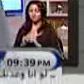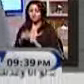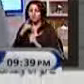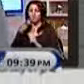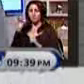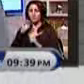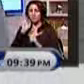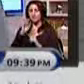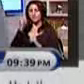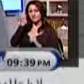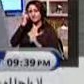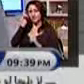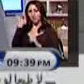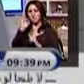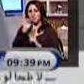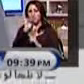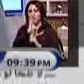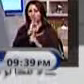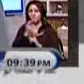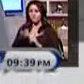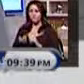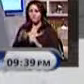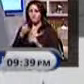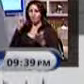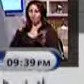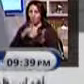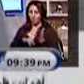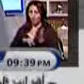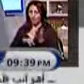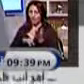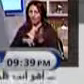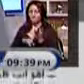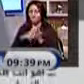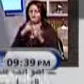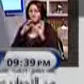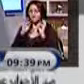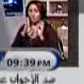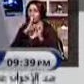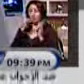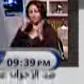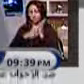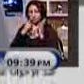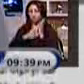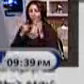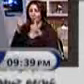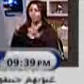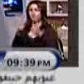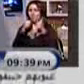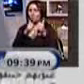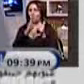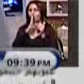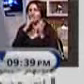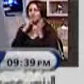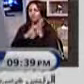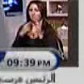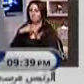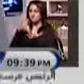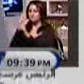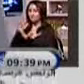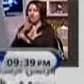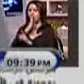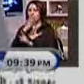بتكون فاهمة بالظبط اللي بيحصل، وبالتالي واجب الثوريين. وعشان كده حركة التمرد عجباني ليه لما شفتهم وقفت معهم في اسكندرية وزعت